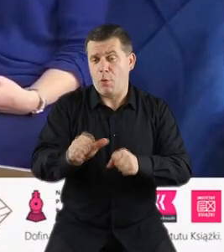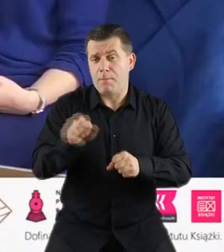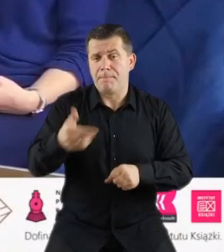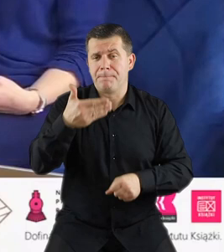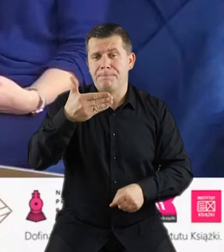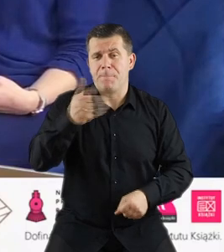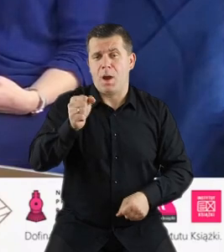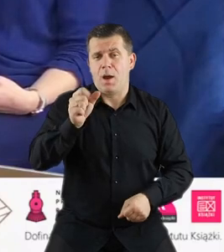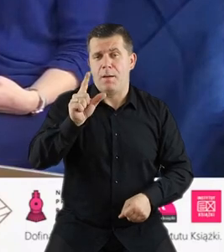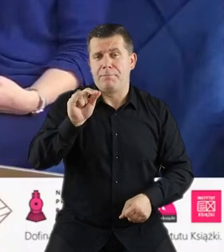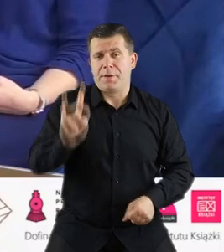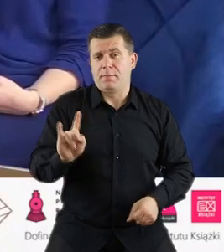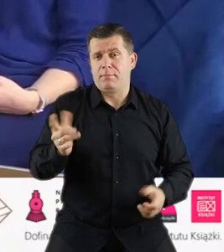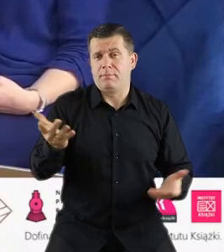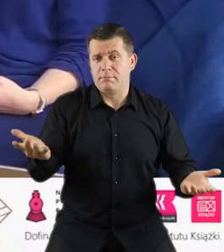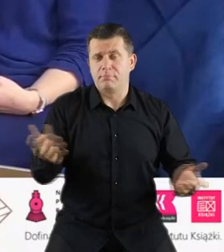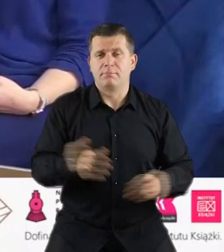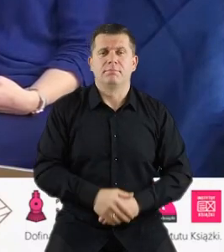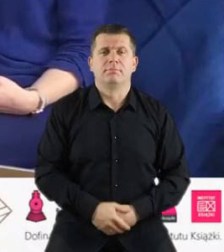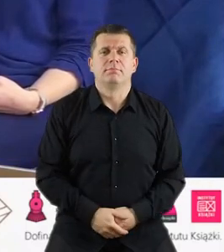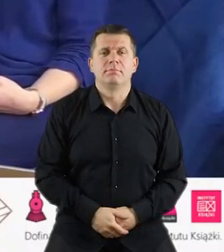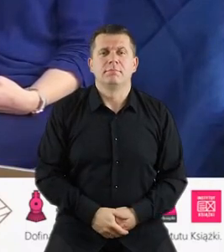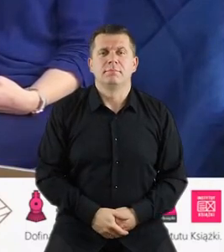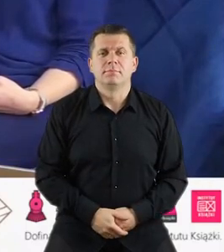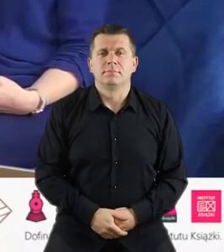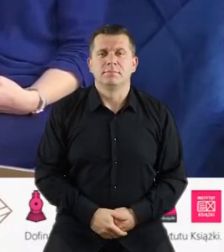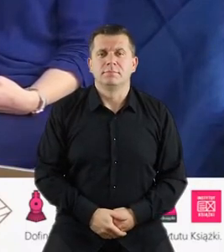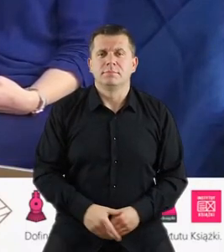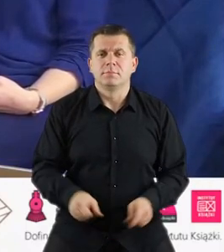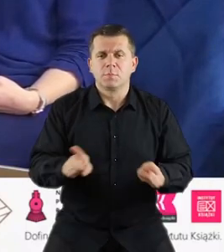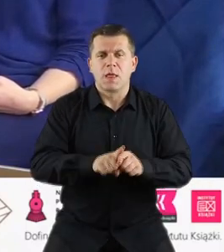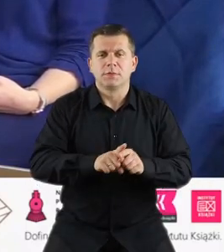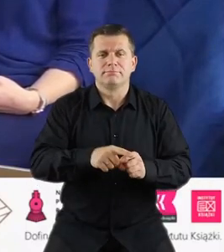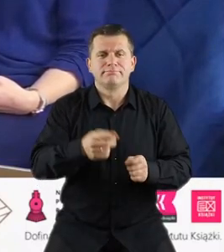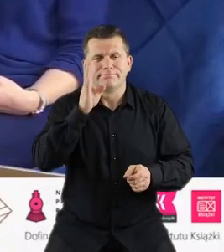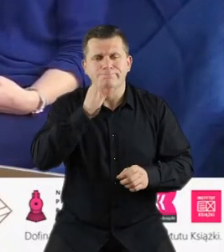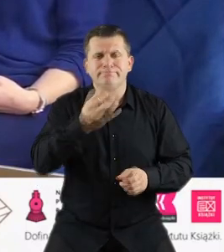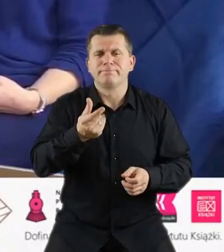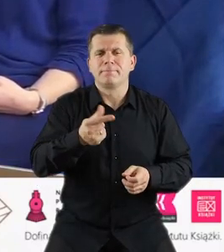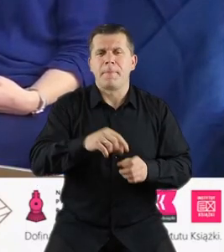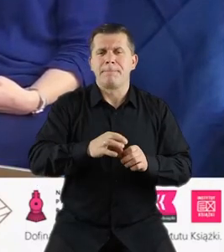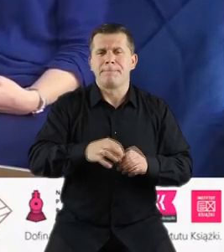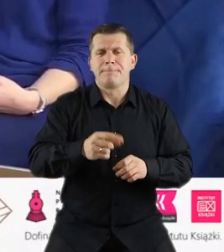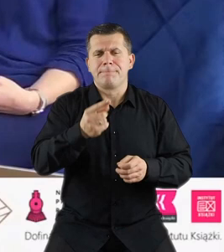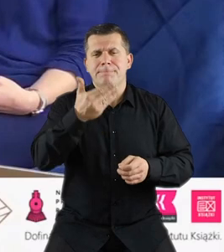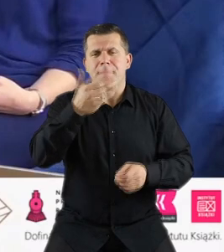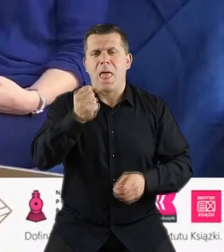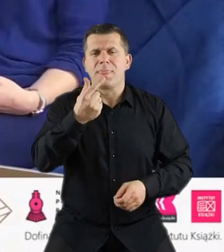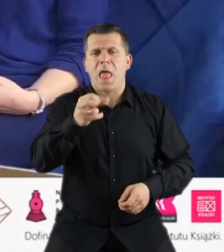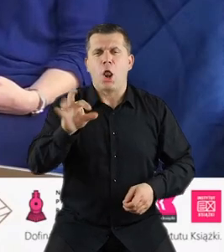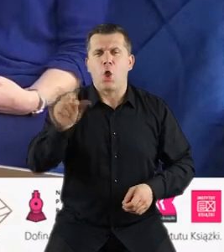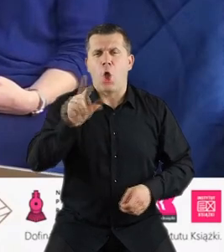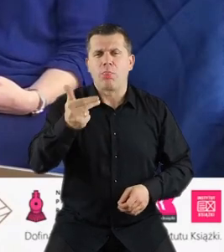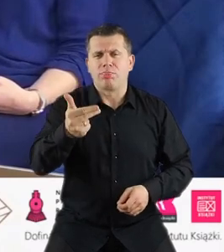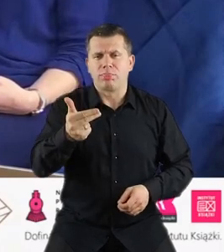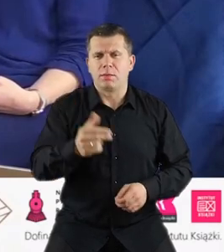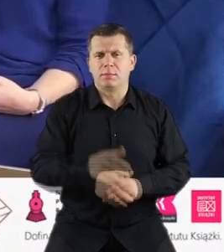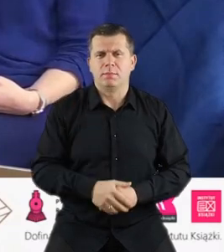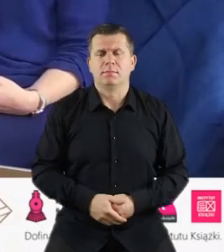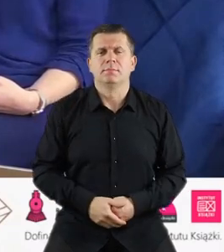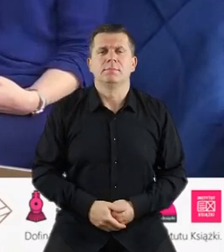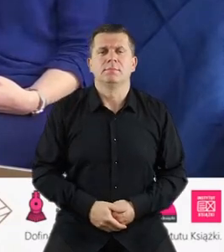mapy, jakimi jest też medalion z podobizną Fra Mauro.